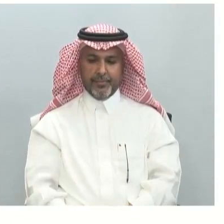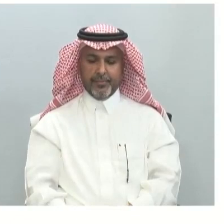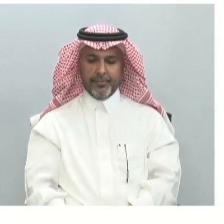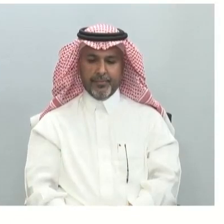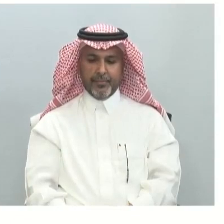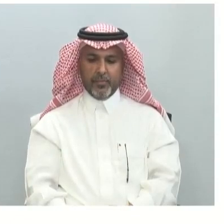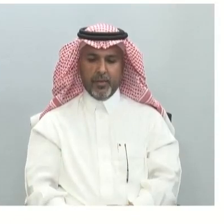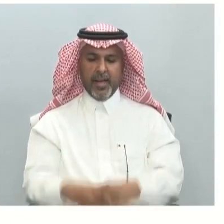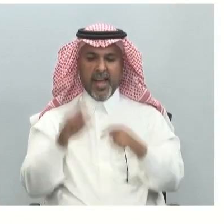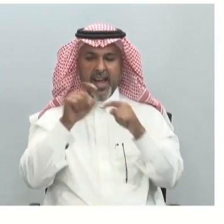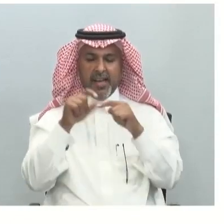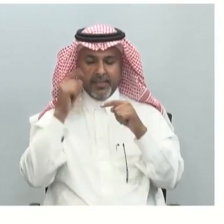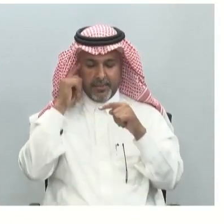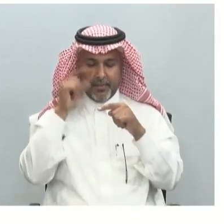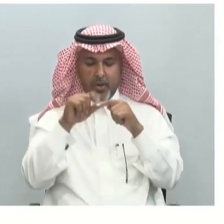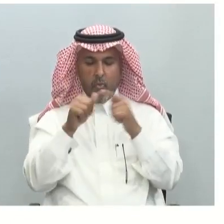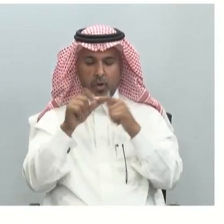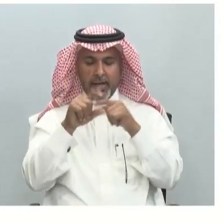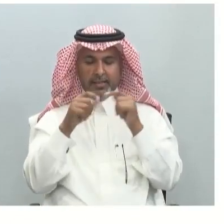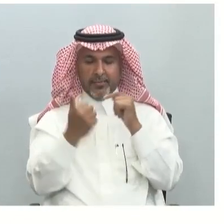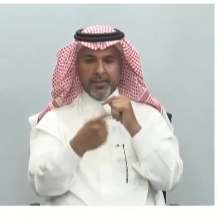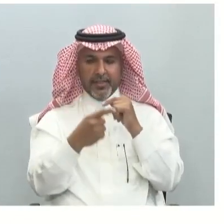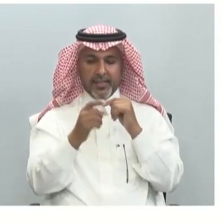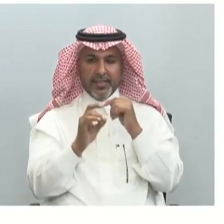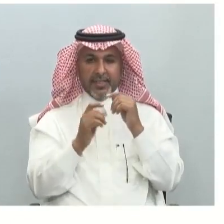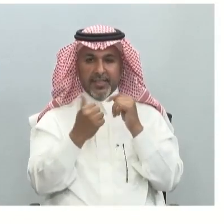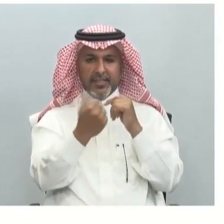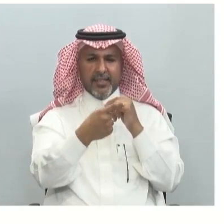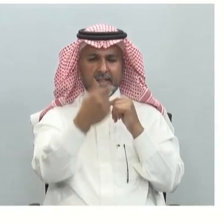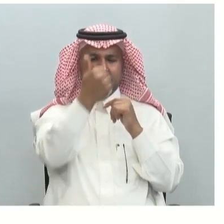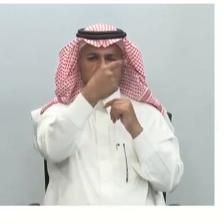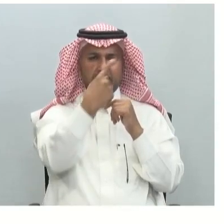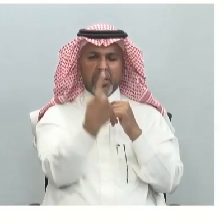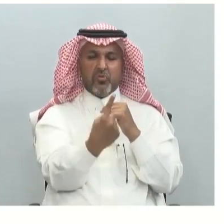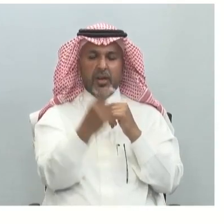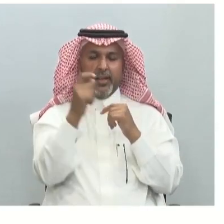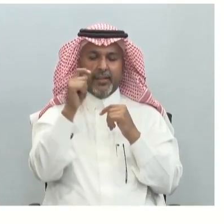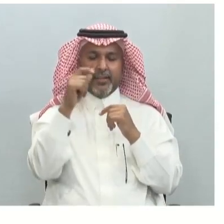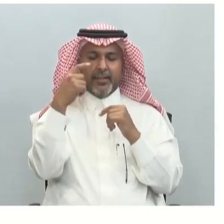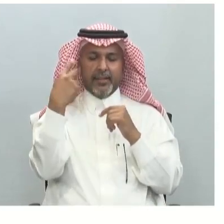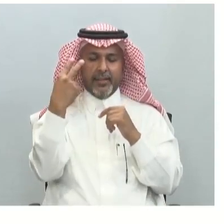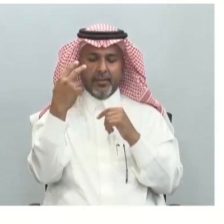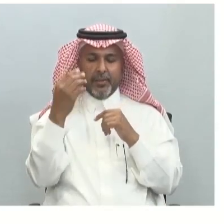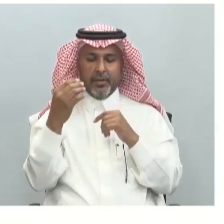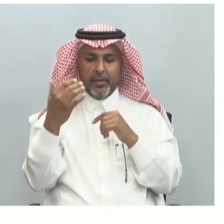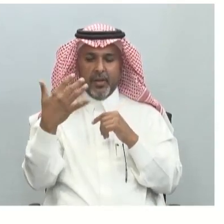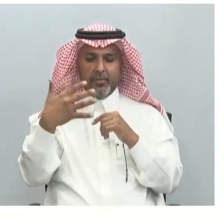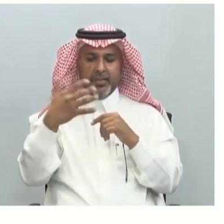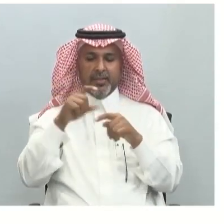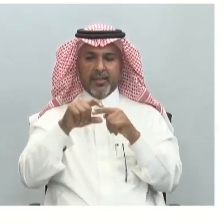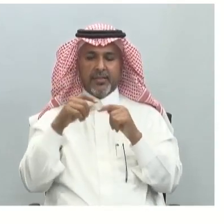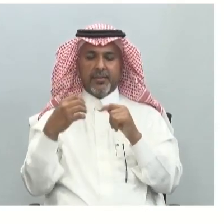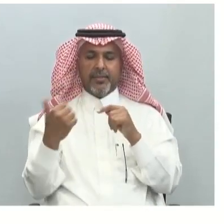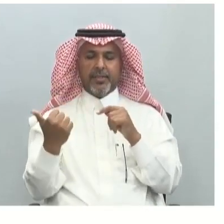طرفين على سته عشر راح يكون عندي تي تربيع يساوي طبعا هنا سته عشر راح تروح مع سته عشر